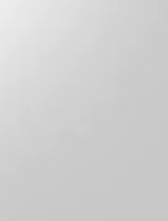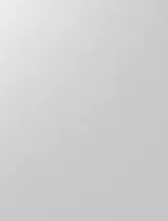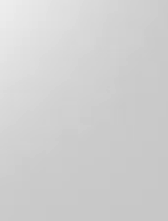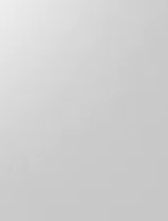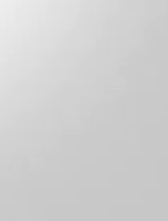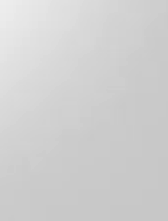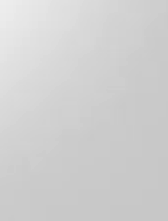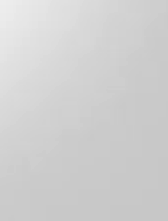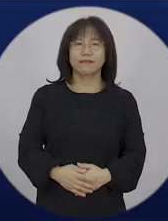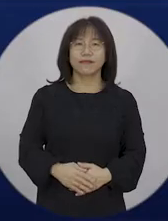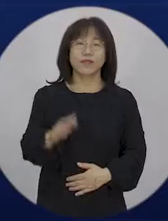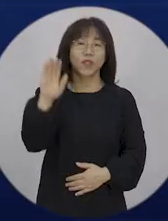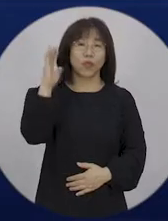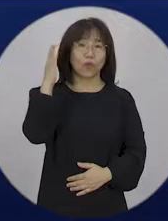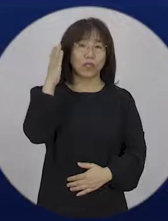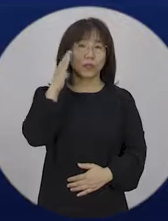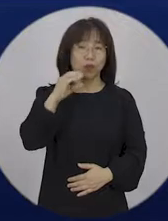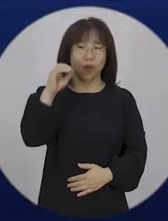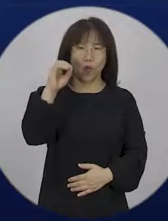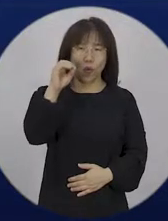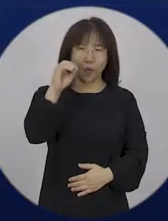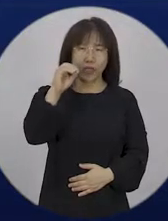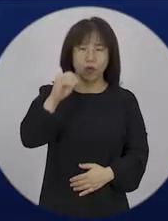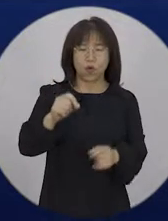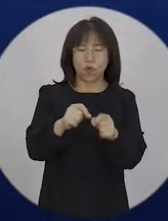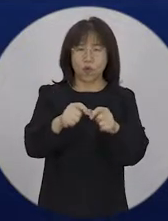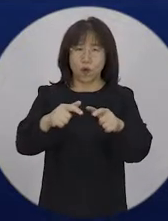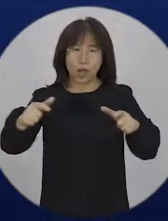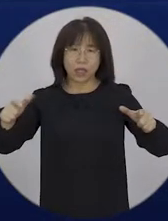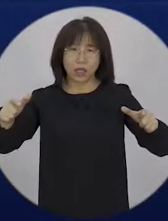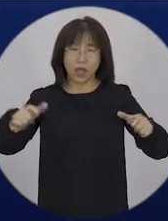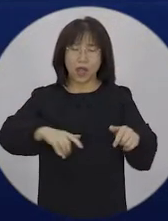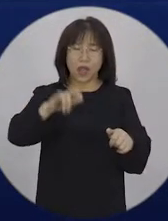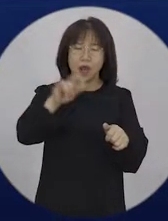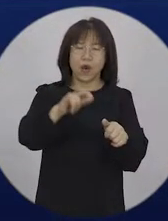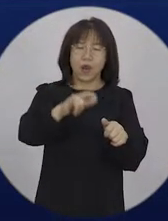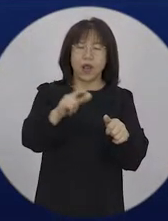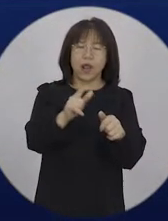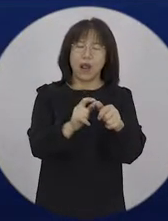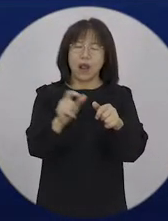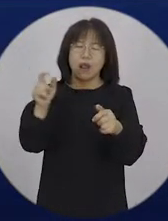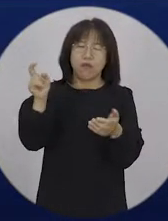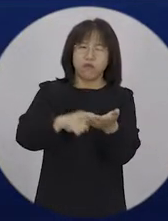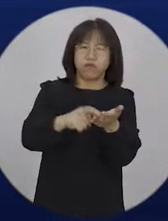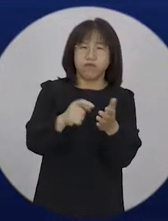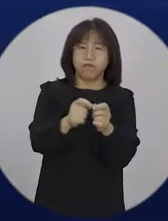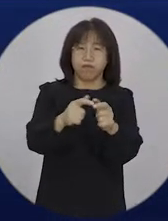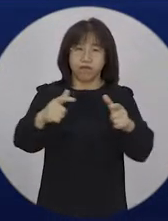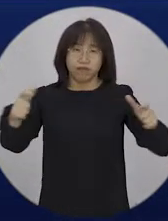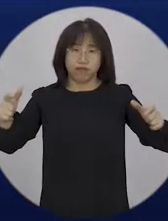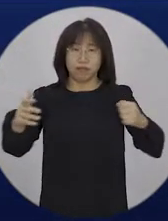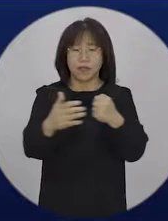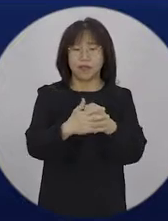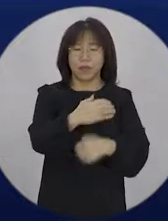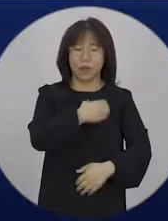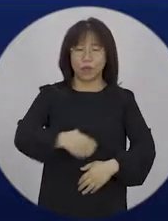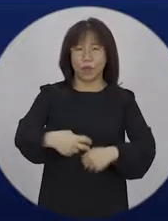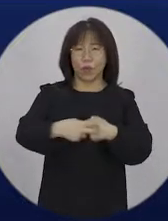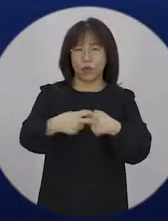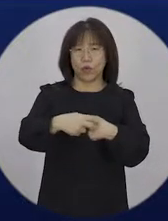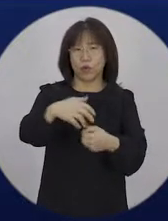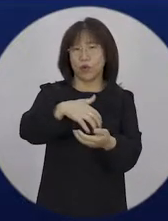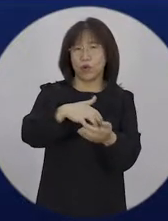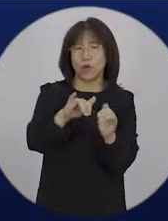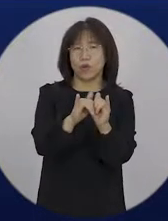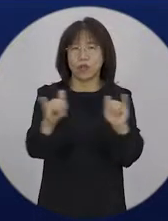대한민국 최근 5 미끄러운 확산으로 확신 자가 급증하면서 기존 보건소 1 0 반으로 는 역학조사 와